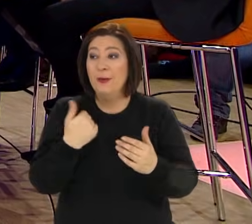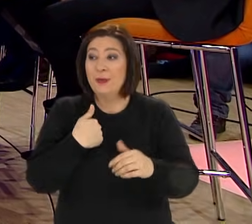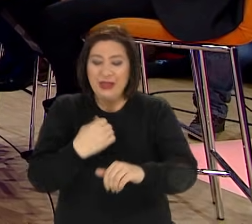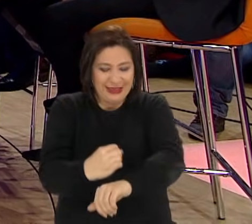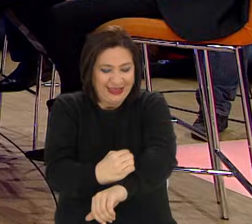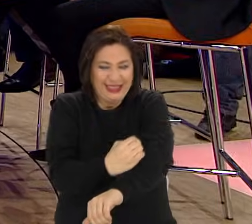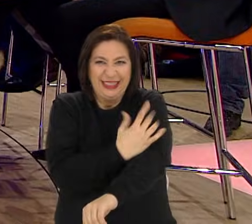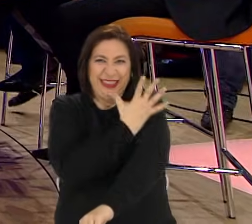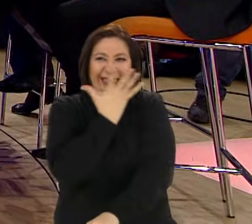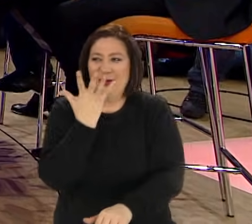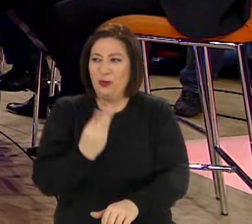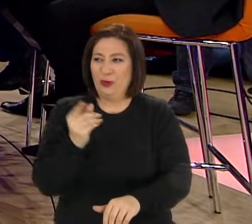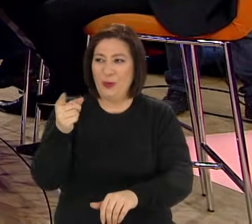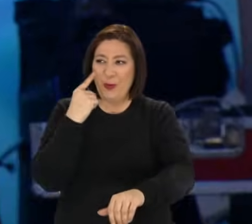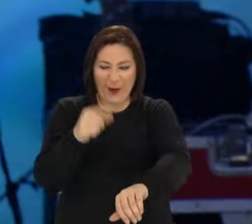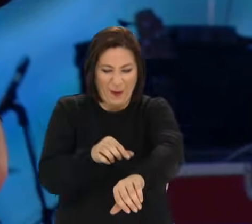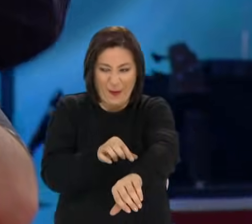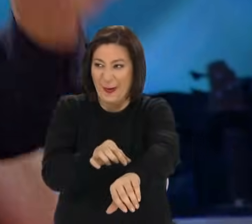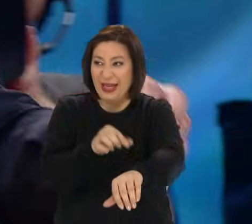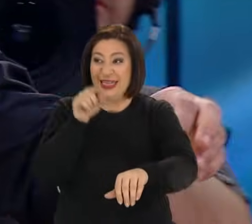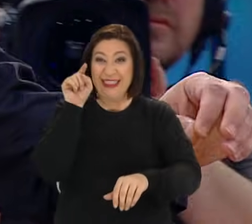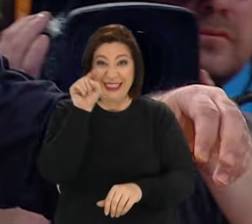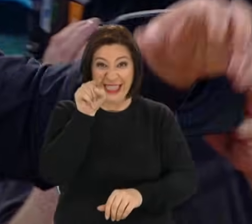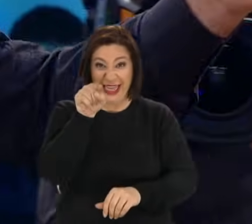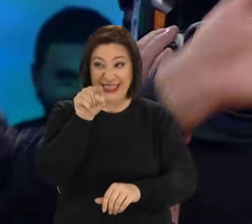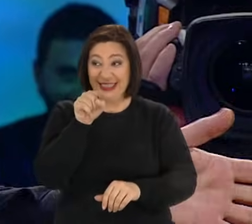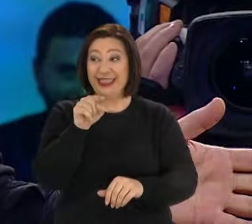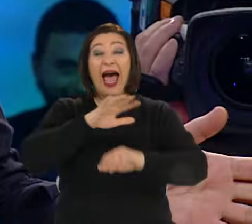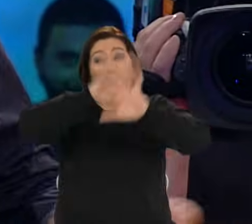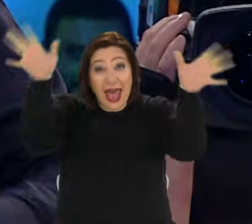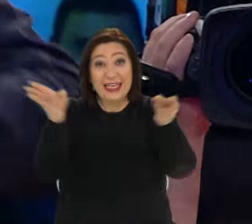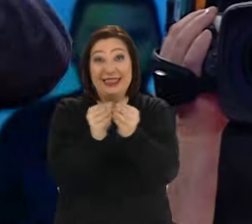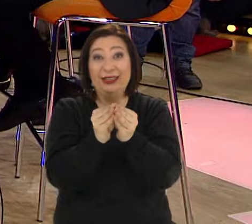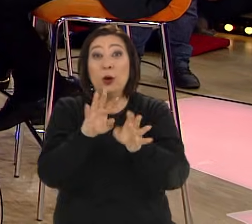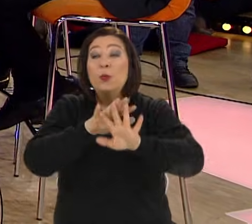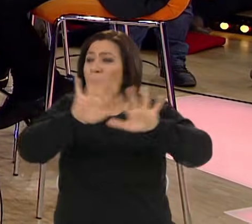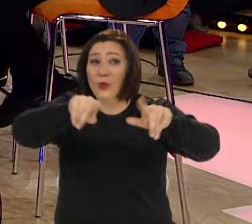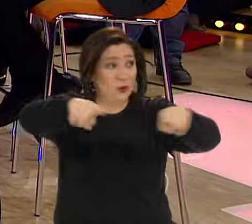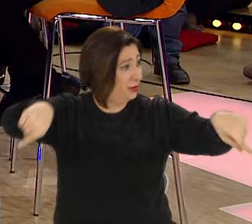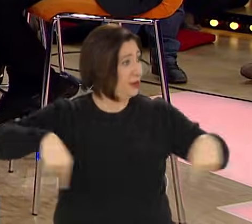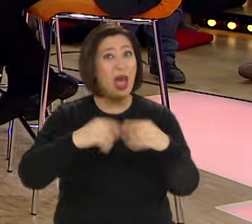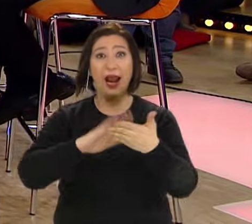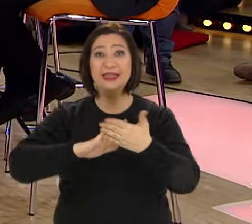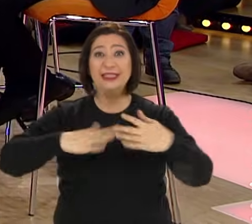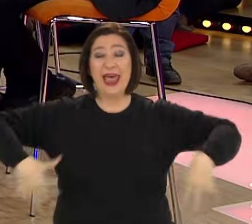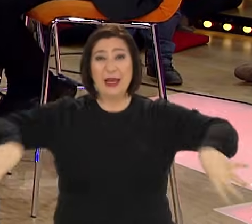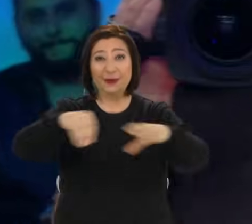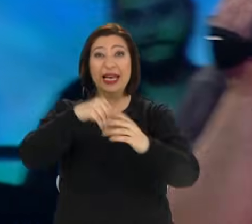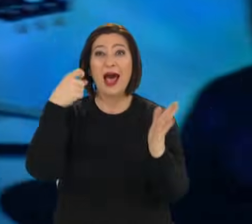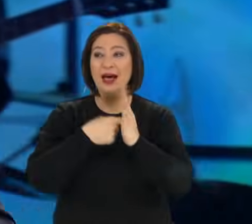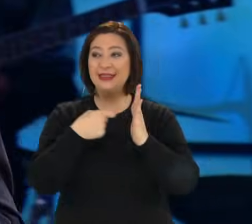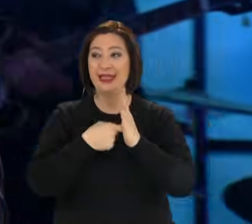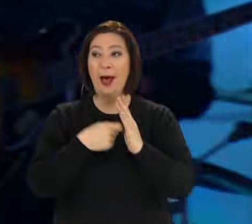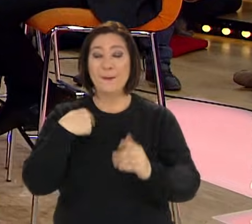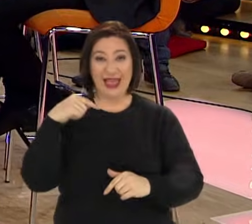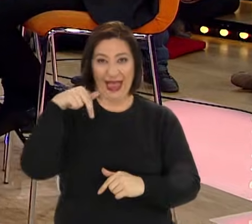tiken tiken oldu. Bak tüylerim tiken tiken oldu. Şimdi senin, herkesin, bütün buradaki arkadaşların hepsinin adına.